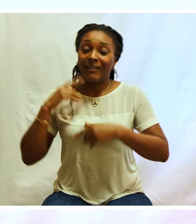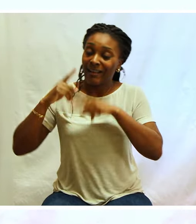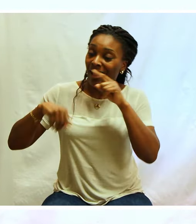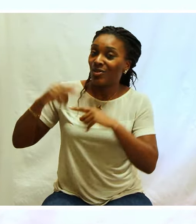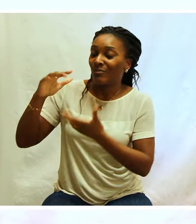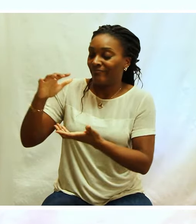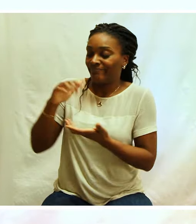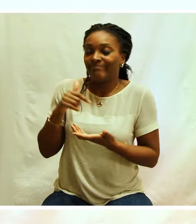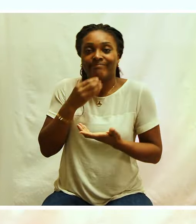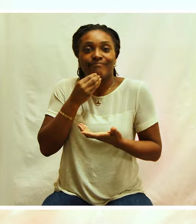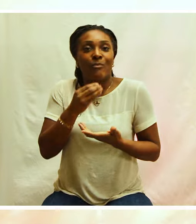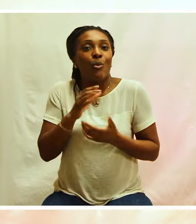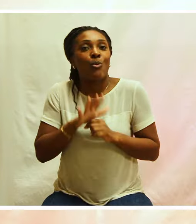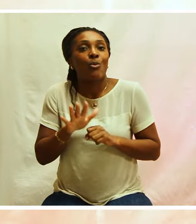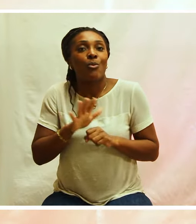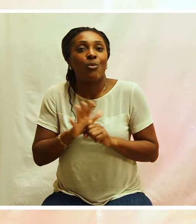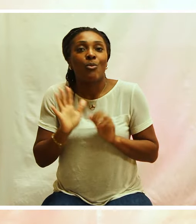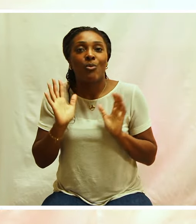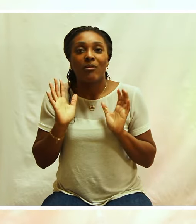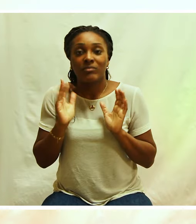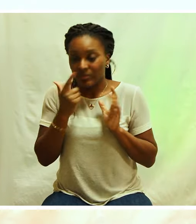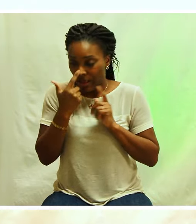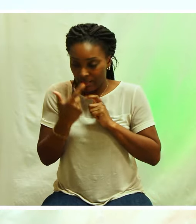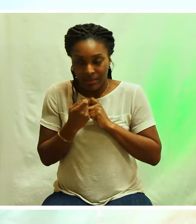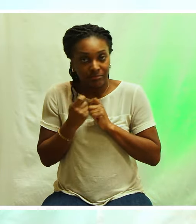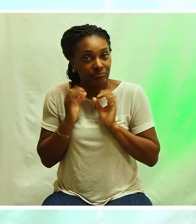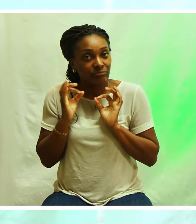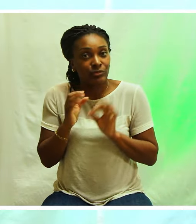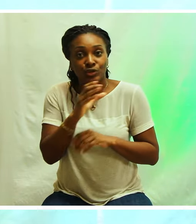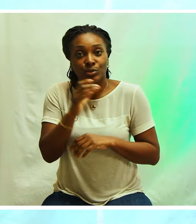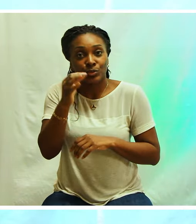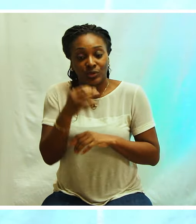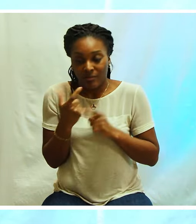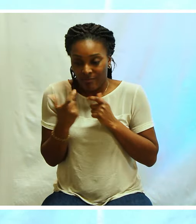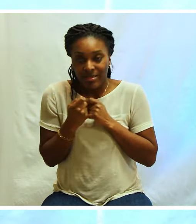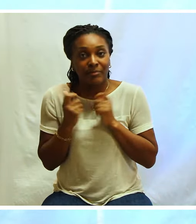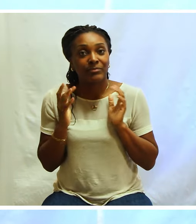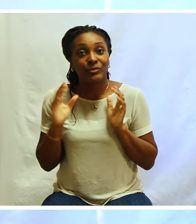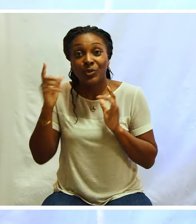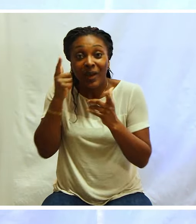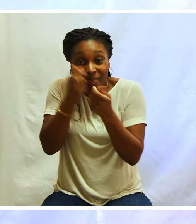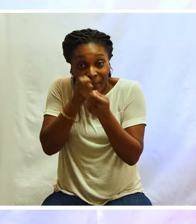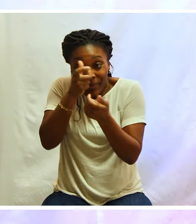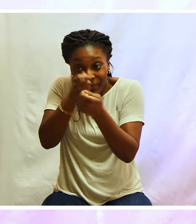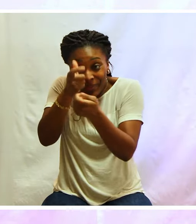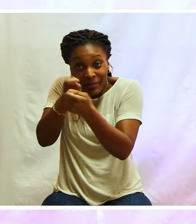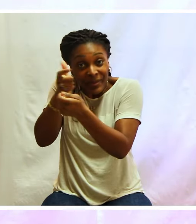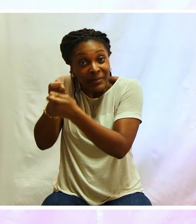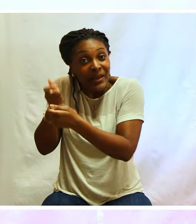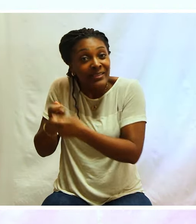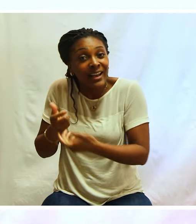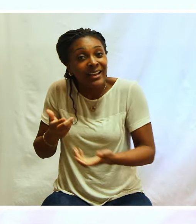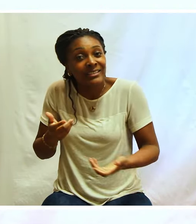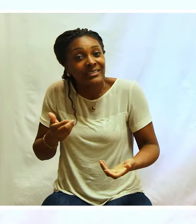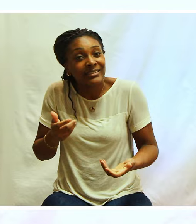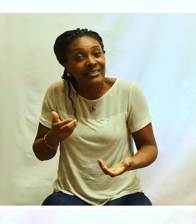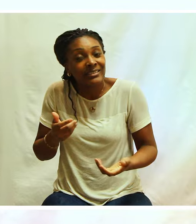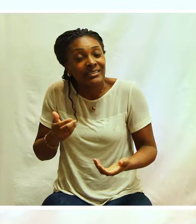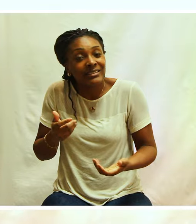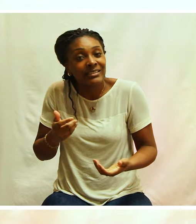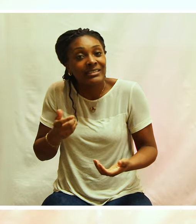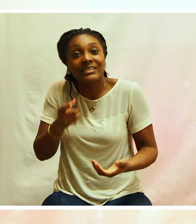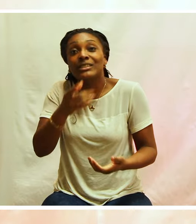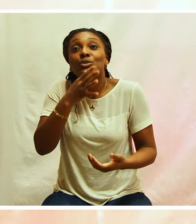fait. Il te correspond à 100%. Dieu va pas s'amuser à te donner quelque chose que tu ne peux pas